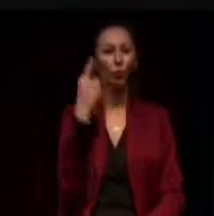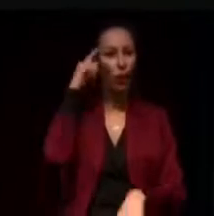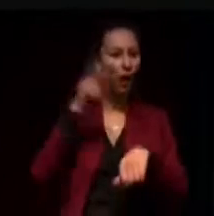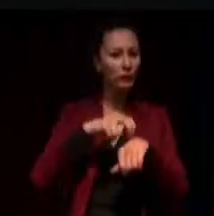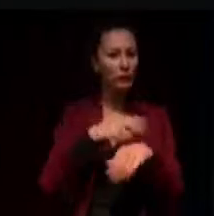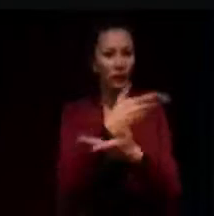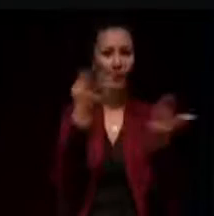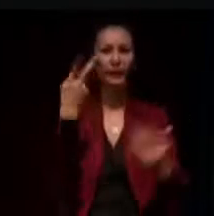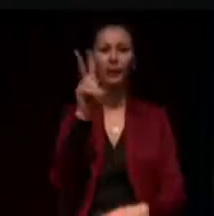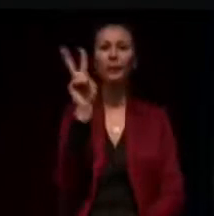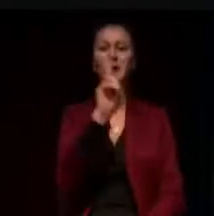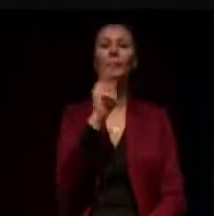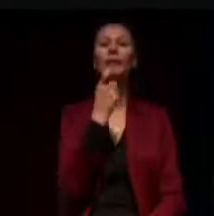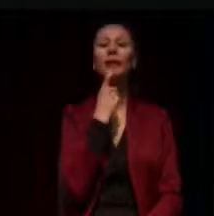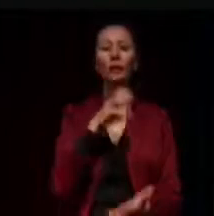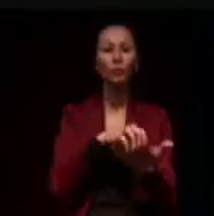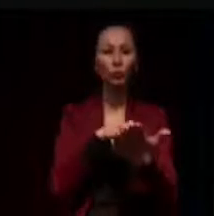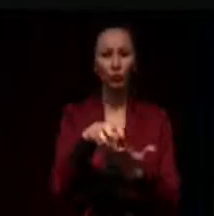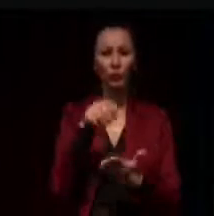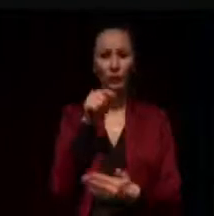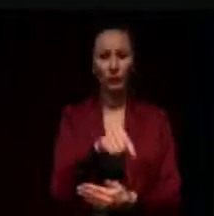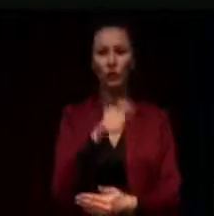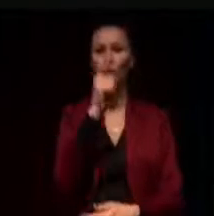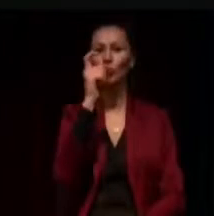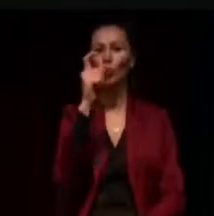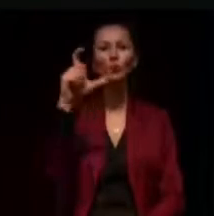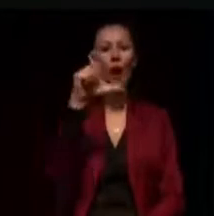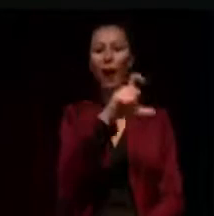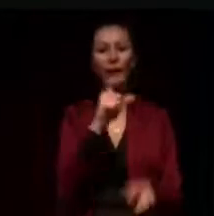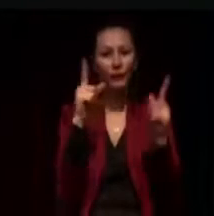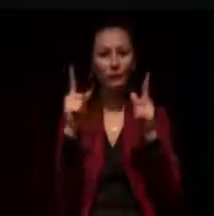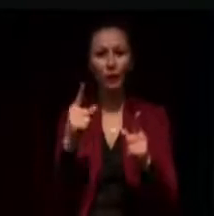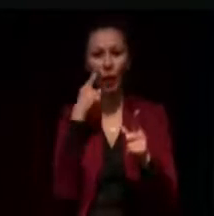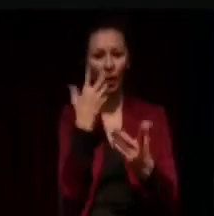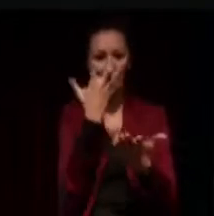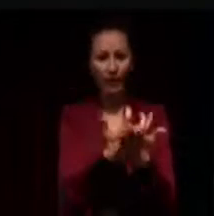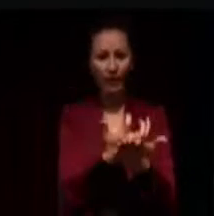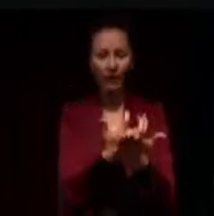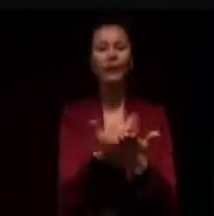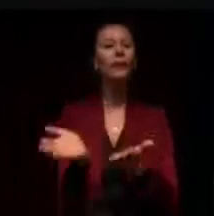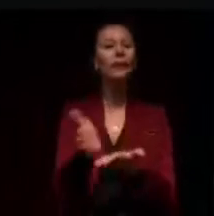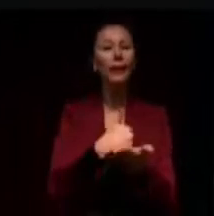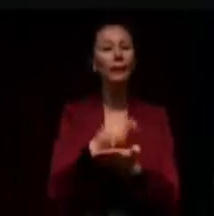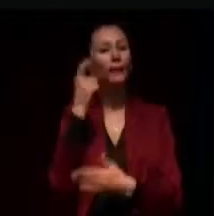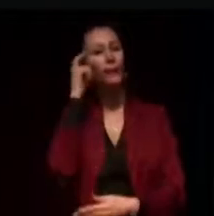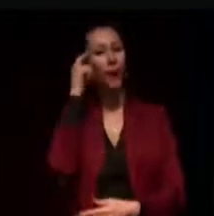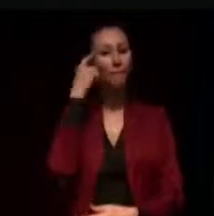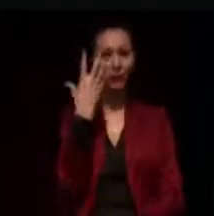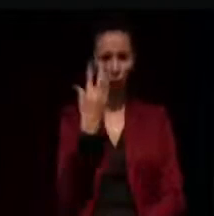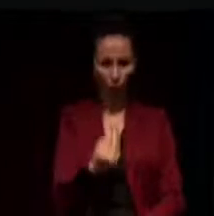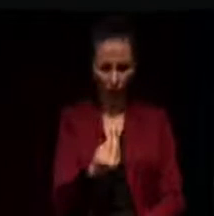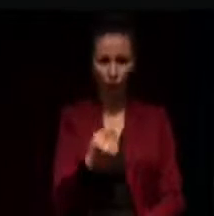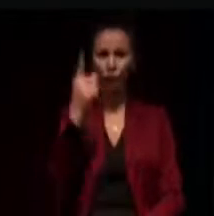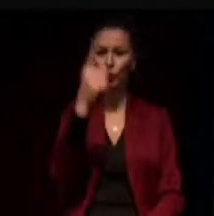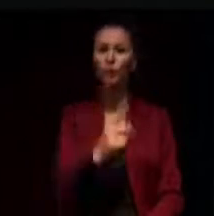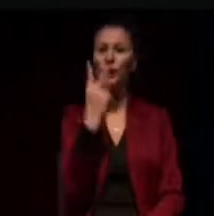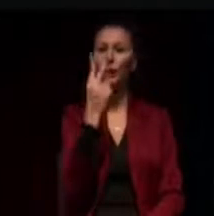hatırlatarak 2020 yılı bütçesinin 9 aylık verilerine baktığımızda gelirin tahmin